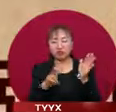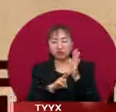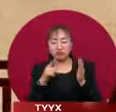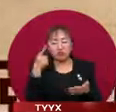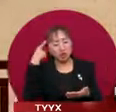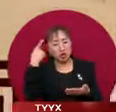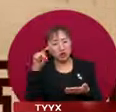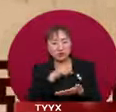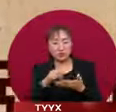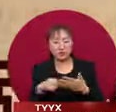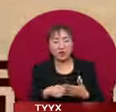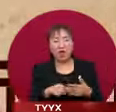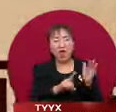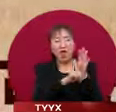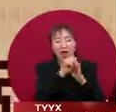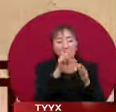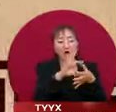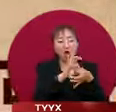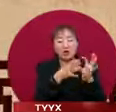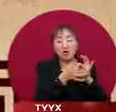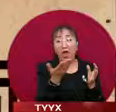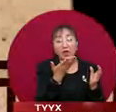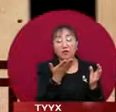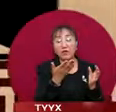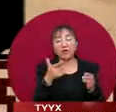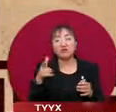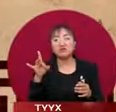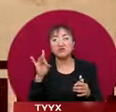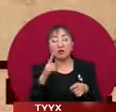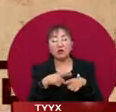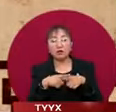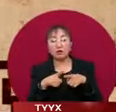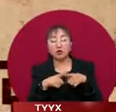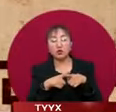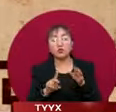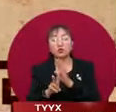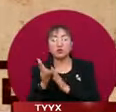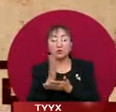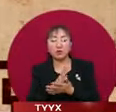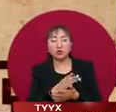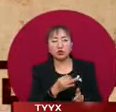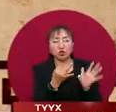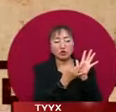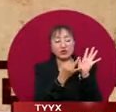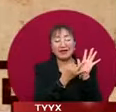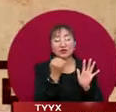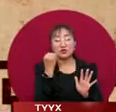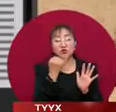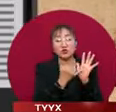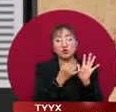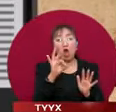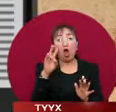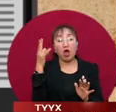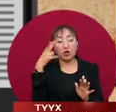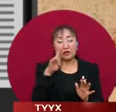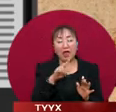Анхны олимп бас л грекээс үүссэн гэдгийг чи мэдэх үү? Сонирхолтойхад нийтийн тооллын өмнө 776 онд анхны наадам олимп болонд